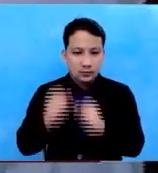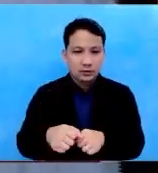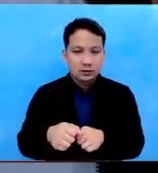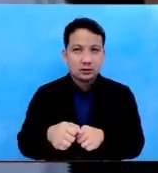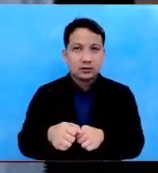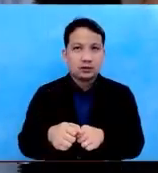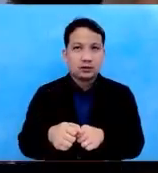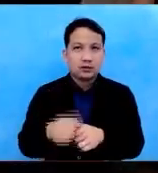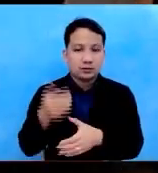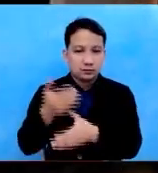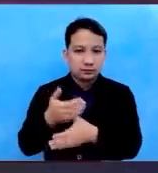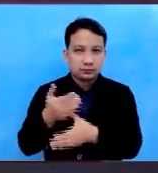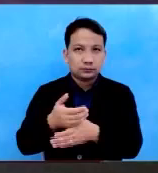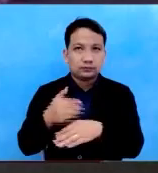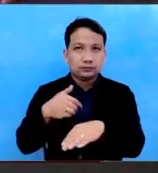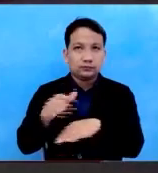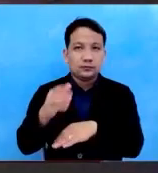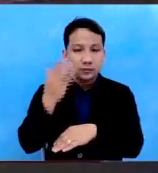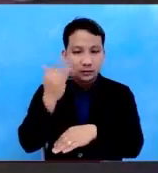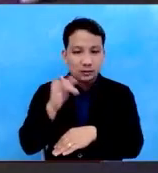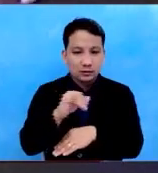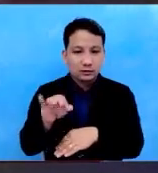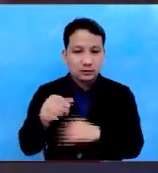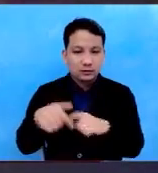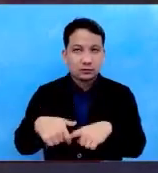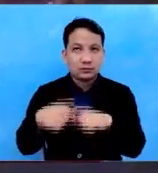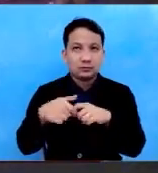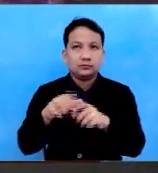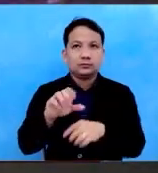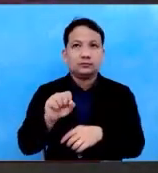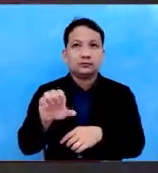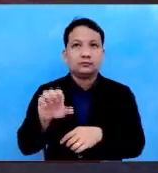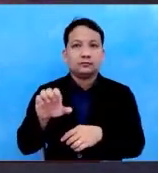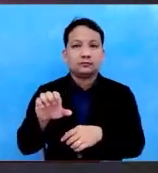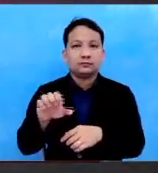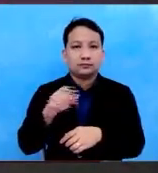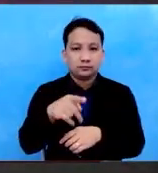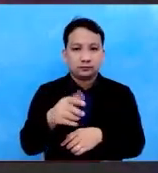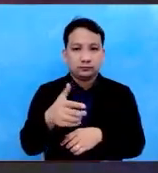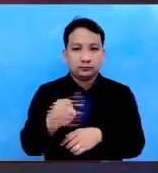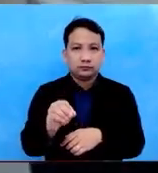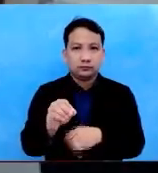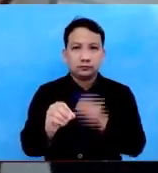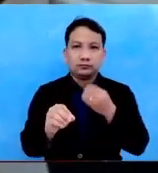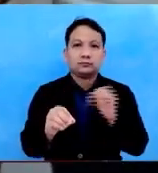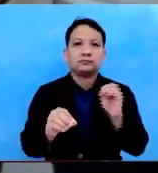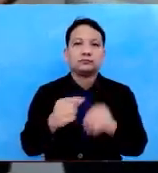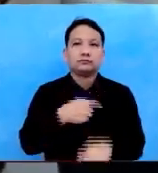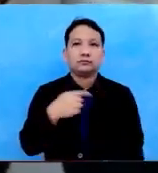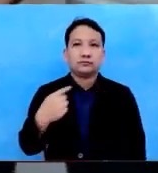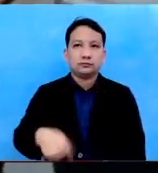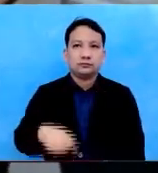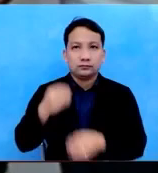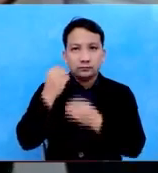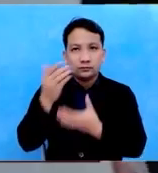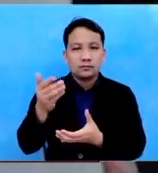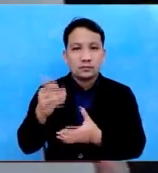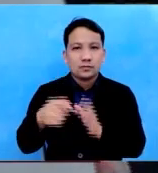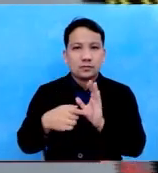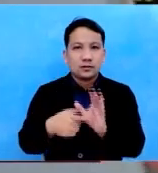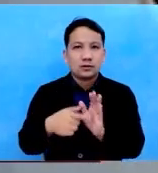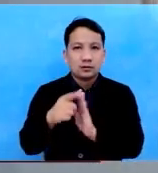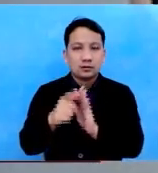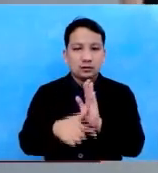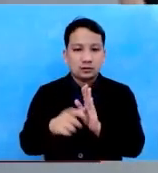sa deportation kung may pending na kaso laban sa mga pauuwiing Chinese. Alinsunod kasi sa ating batas, hindi